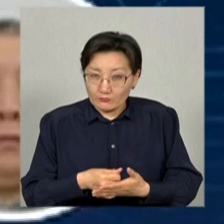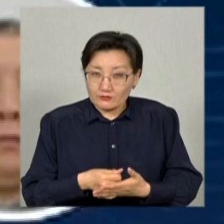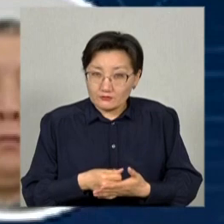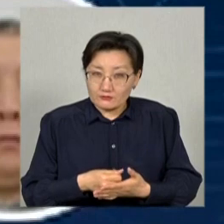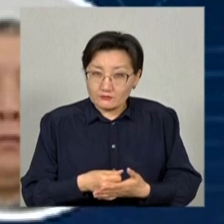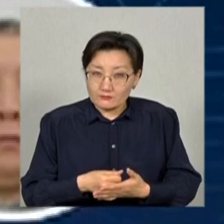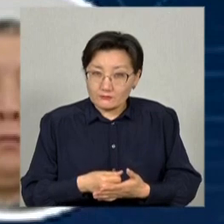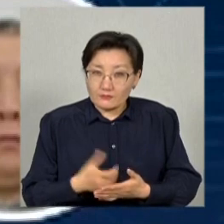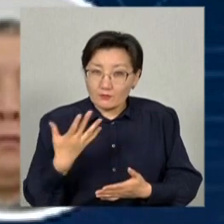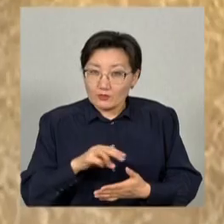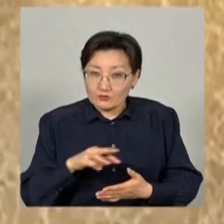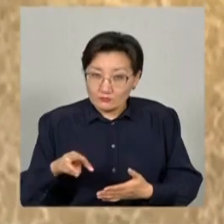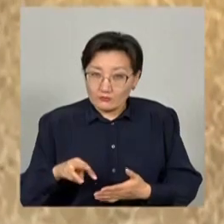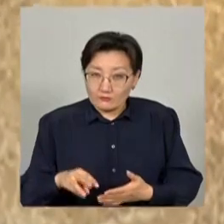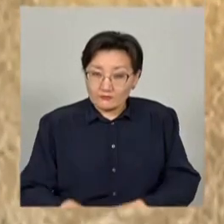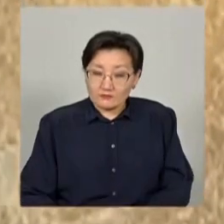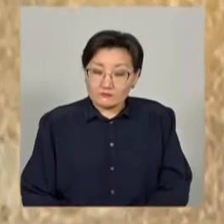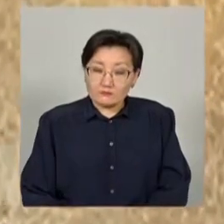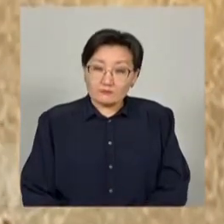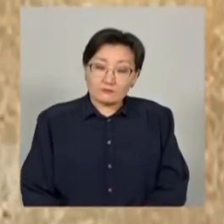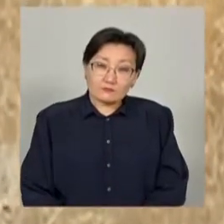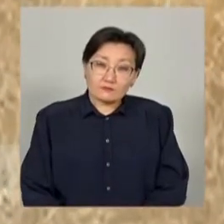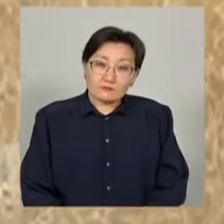сумма? 50 миллионов?